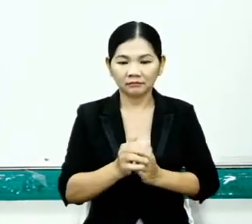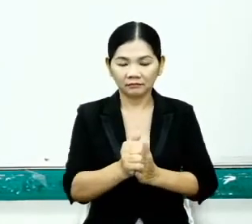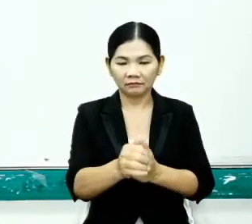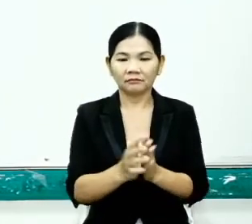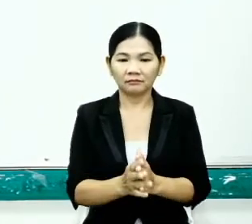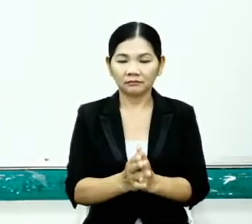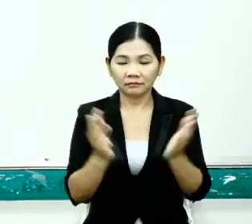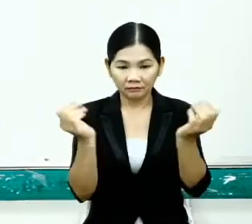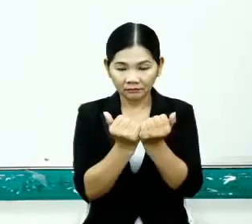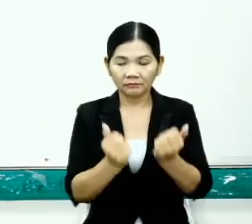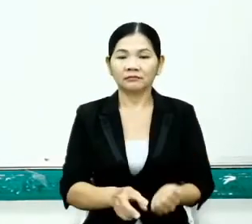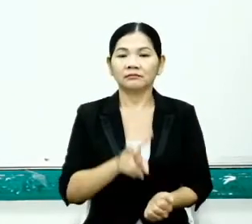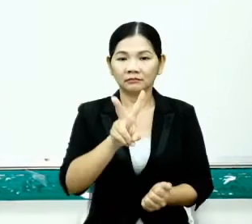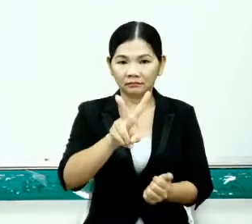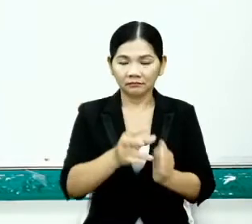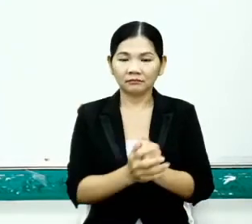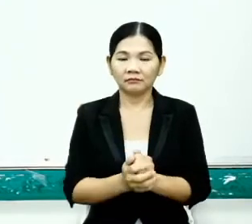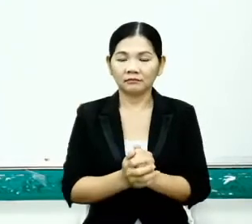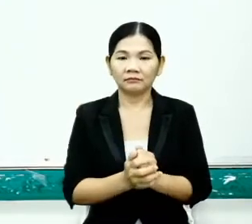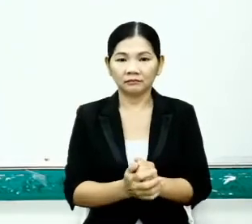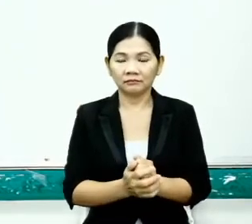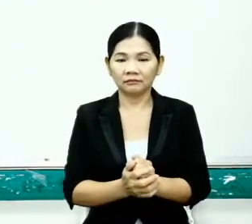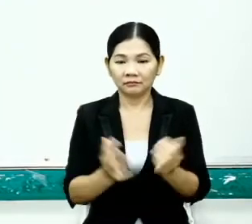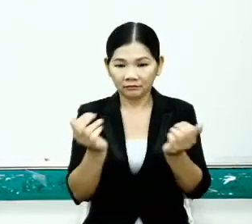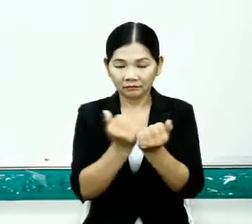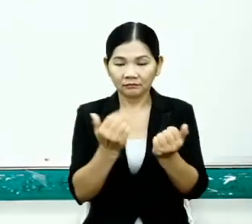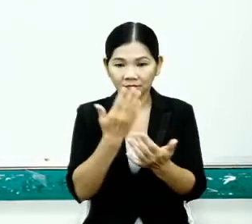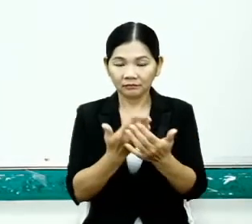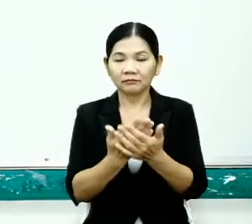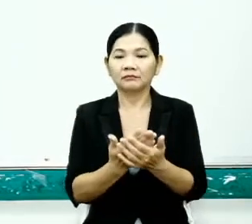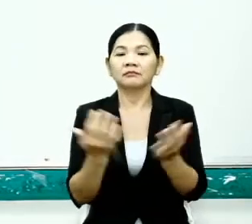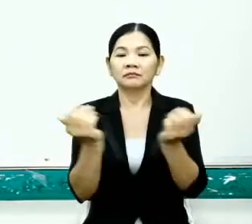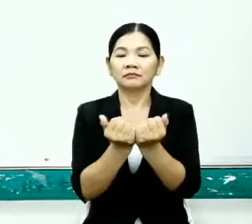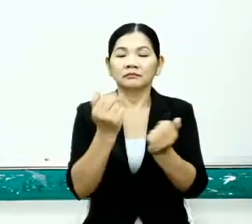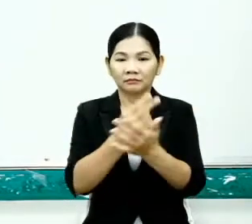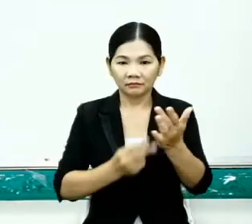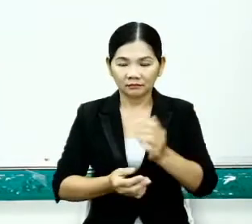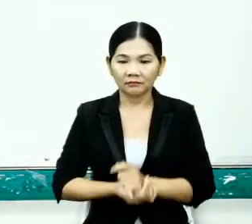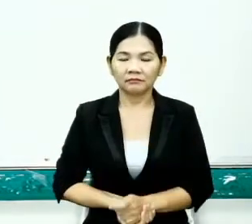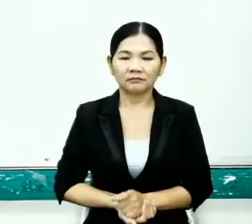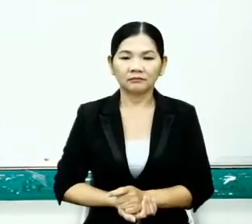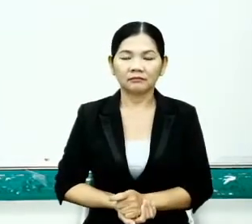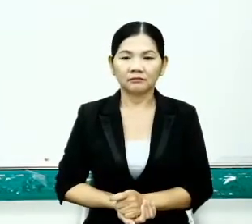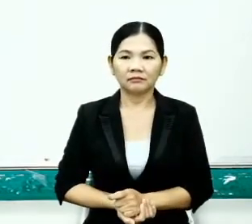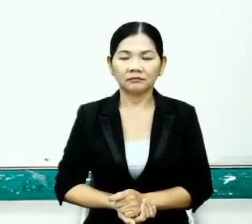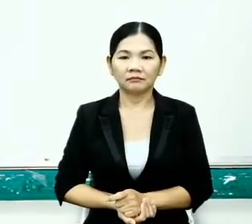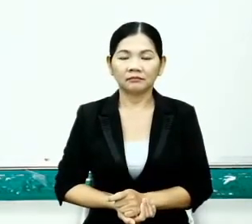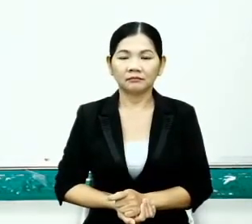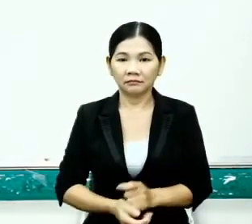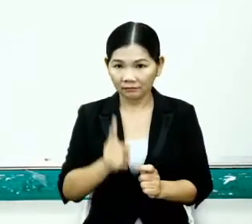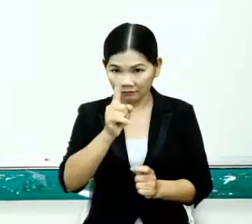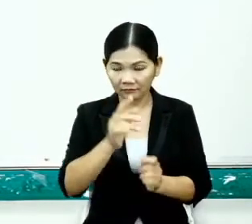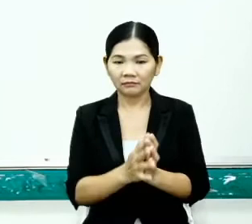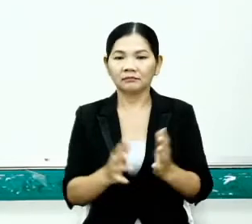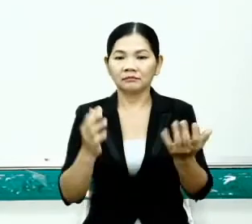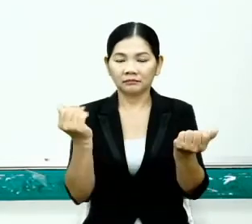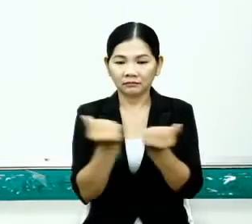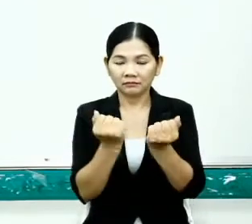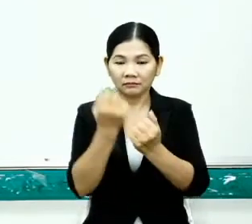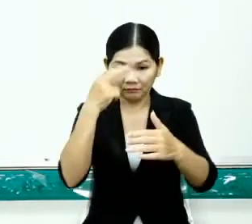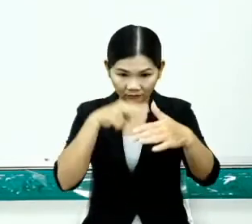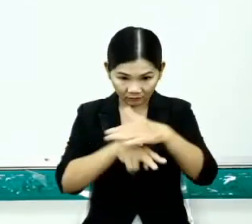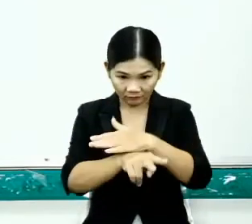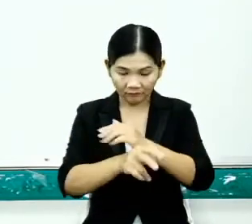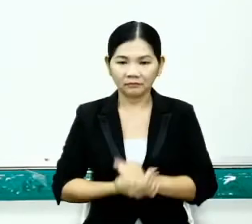កូនទៅលេងល្បែងចំនួន2ល្បែងទី1យើងឲ្យឈ្មោះថាល្បែងអ្វីដែរកូនចាល្បែងទី1គឺមានឈ្មោះថាល្បែ